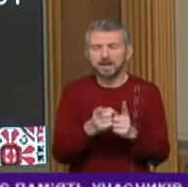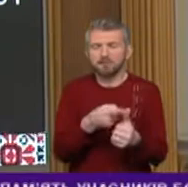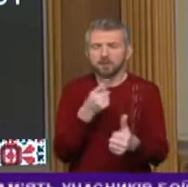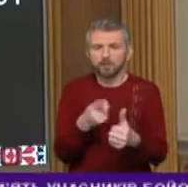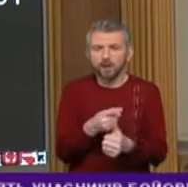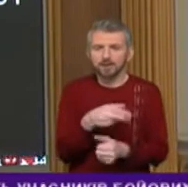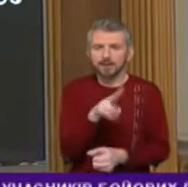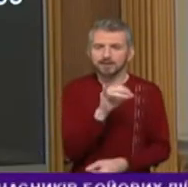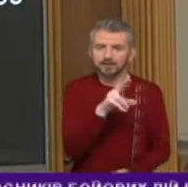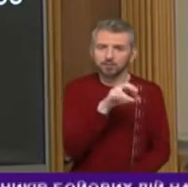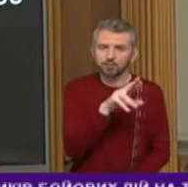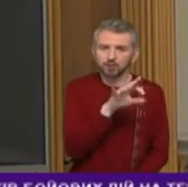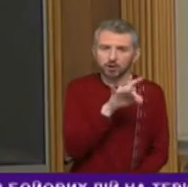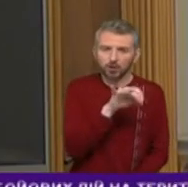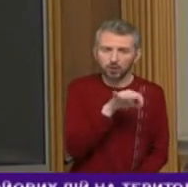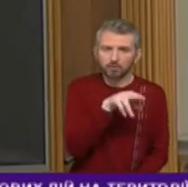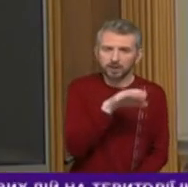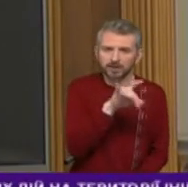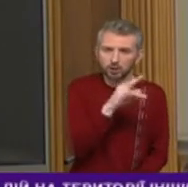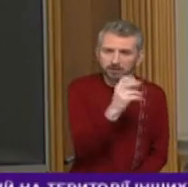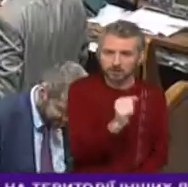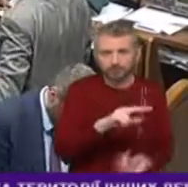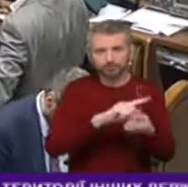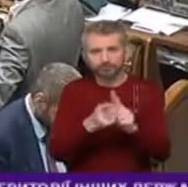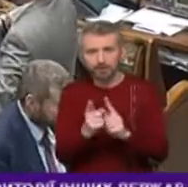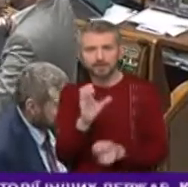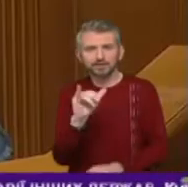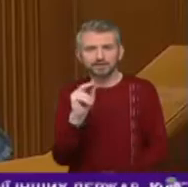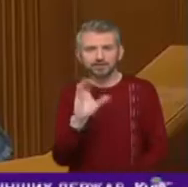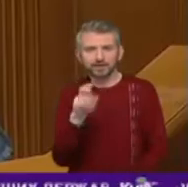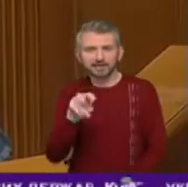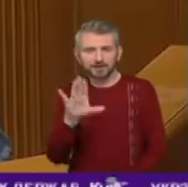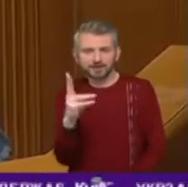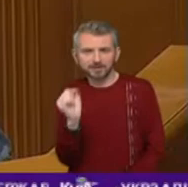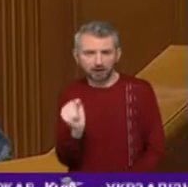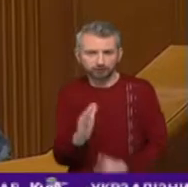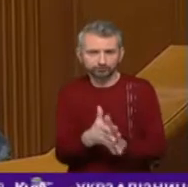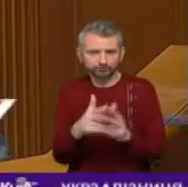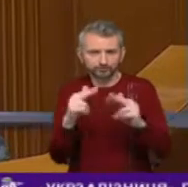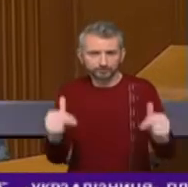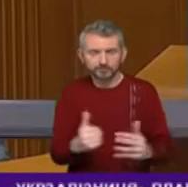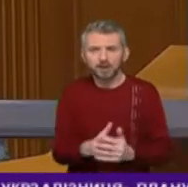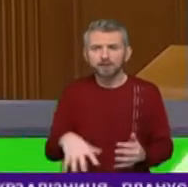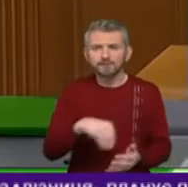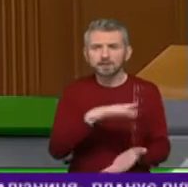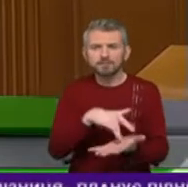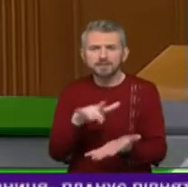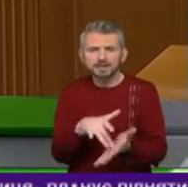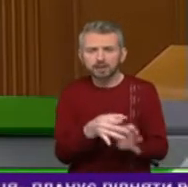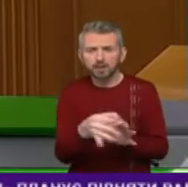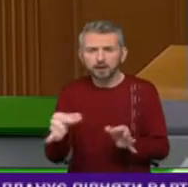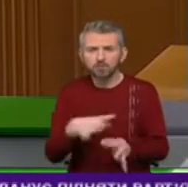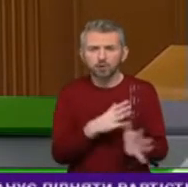перейменування Дніпропетровської області на Січеславську. Всі села і містечка були упорядкованими в свій